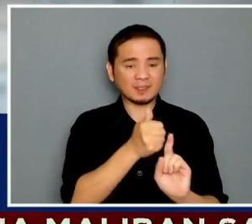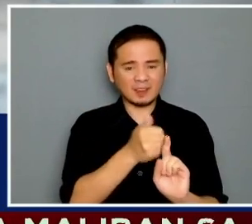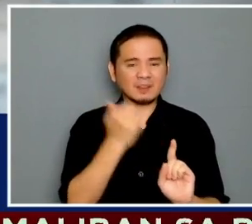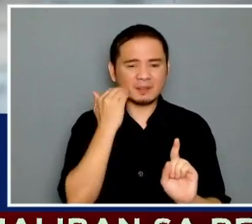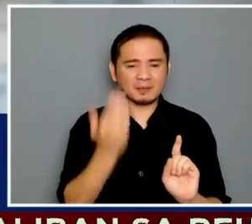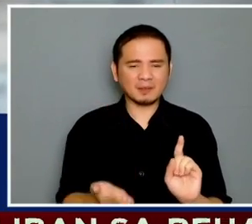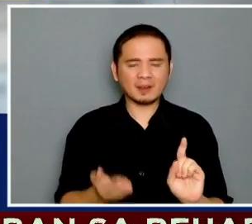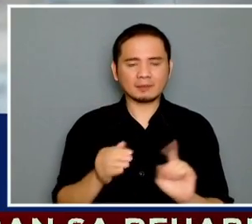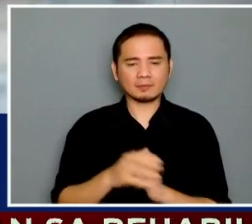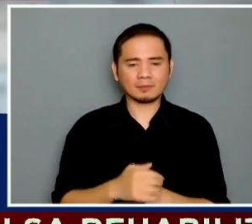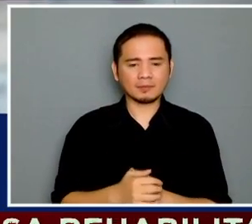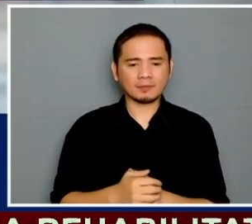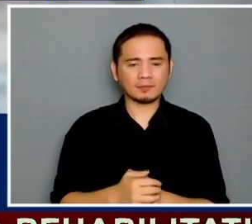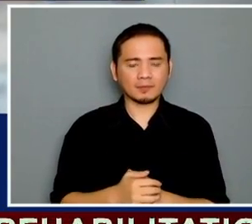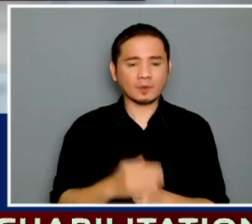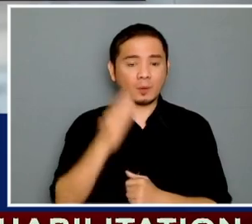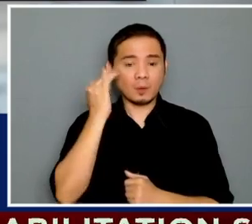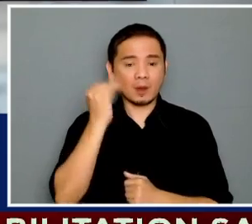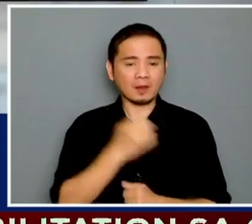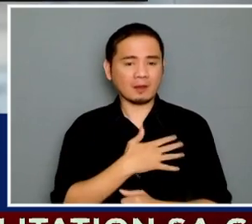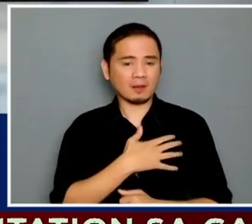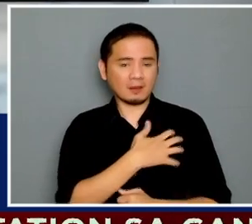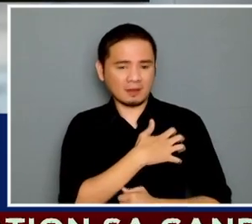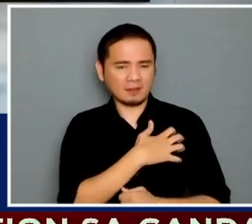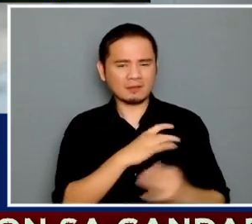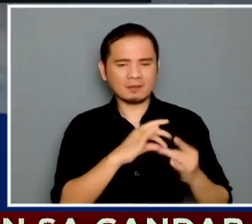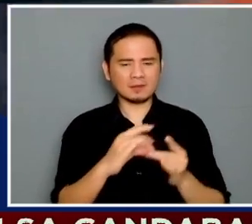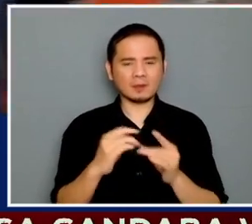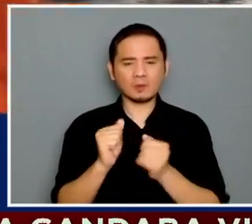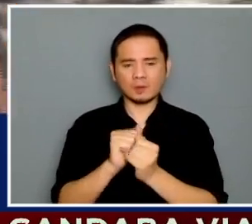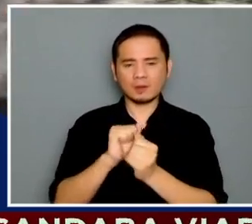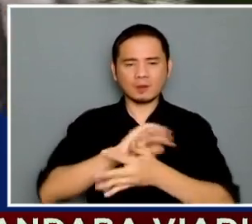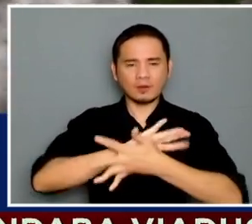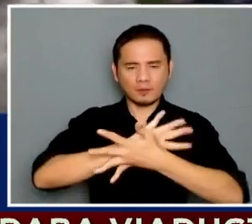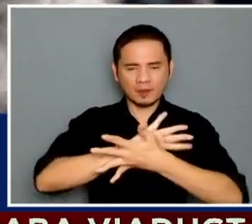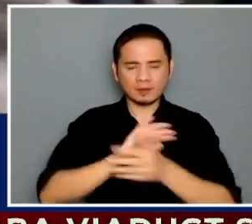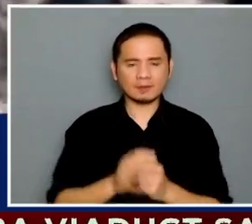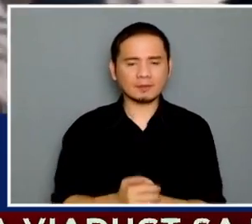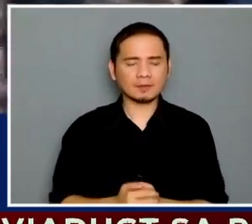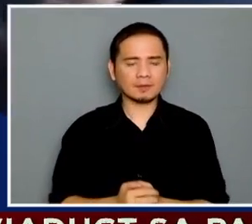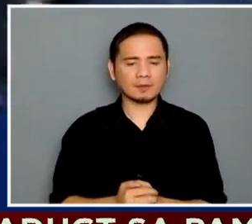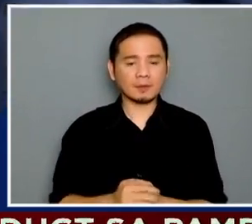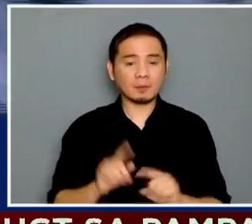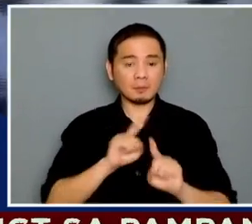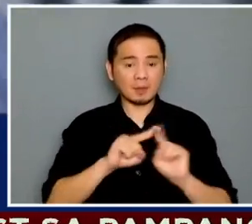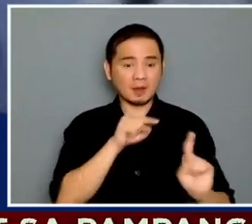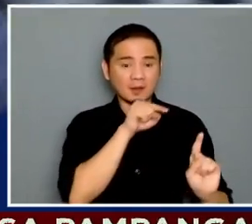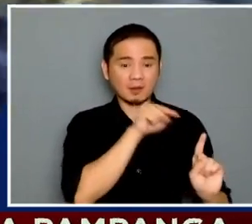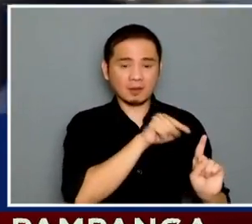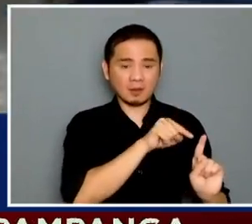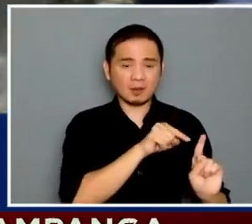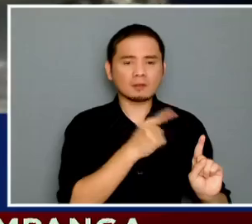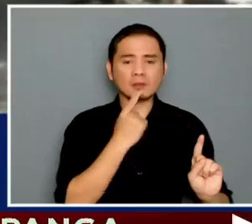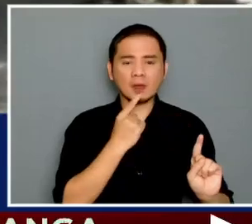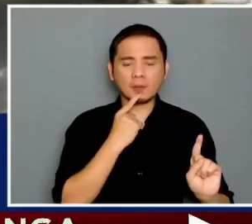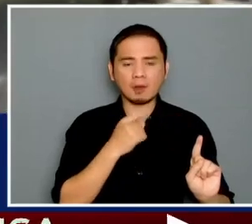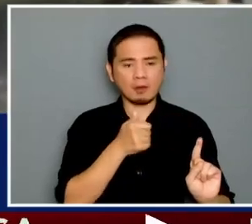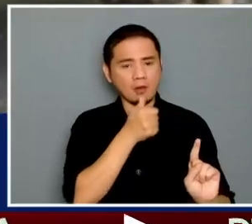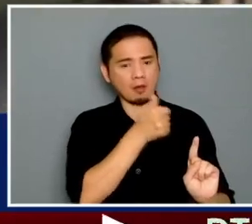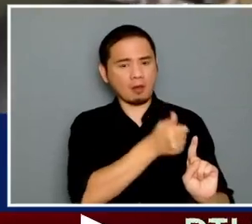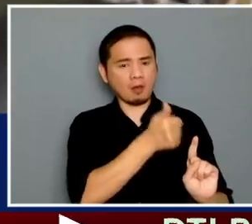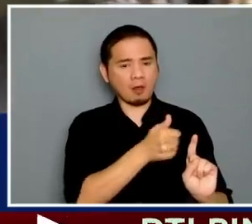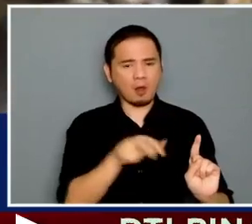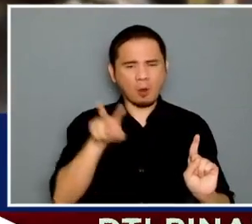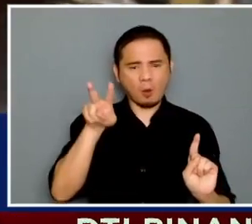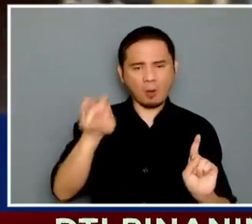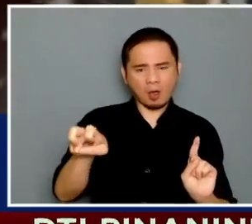umano sa cardiopulmonary arrest dulot ng COVID-19. Pero ayon sa inmate, personal niyang nakita ang